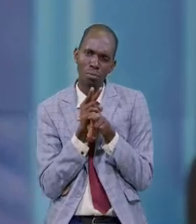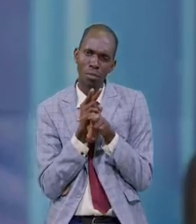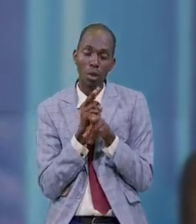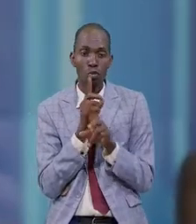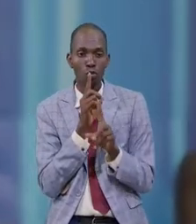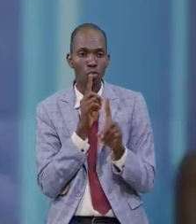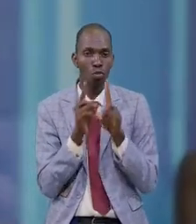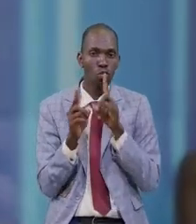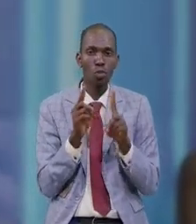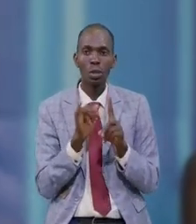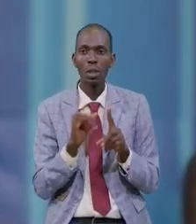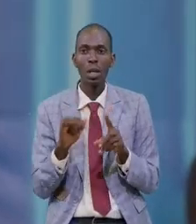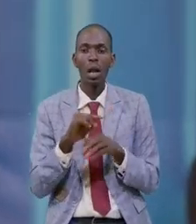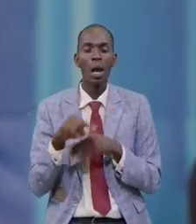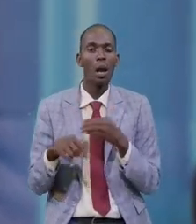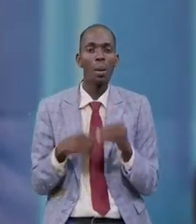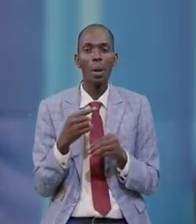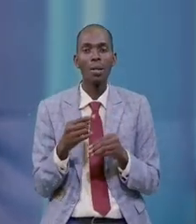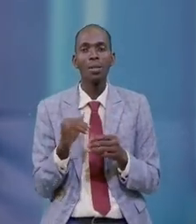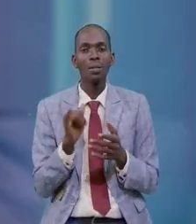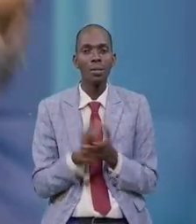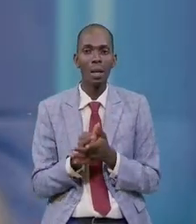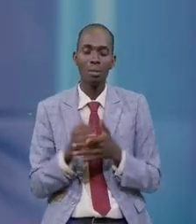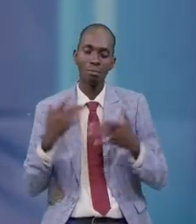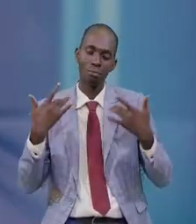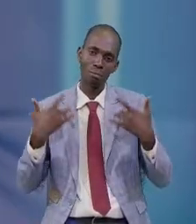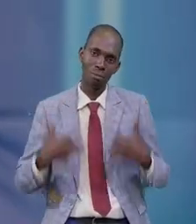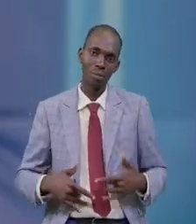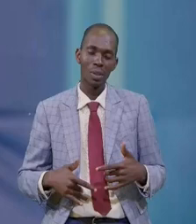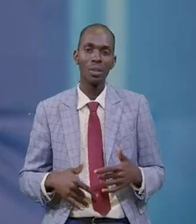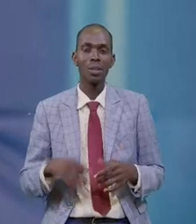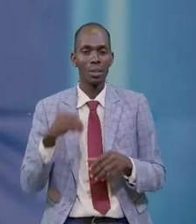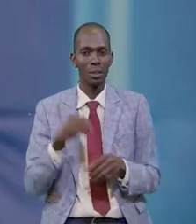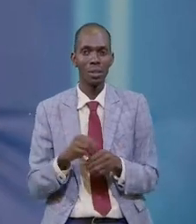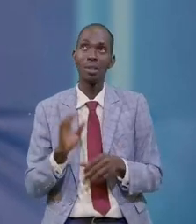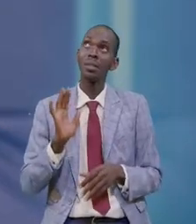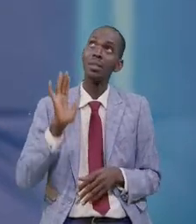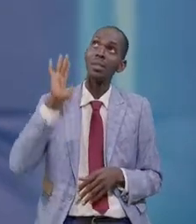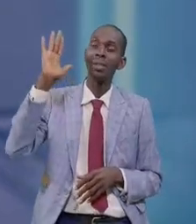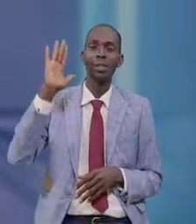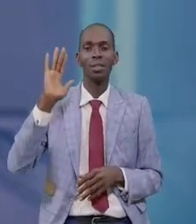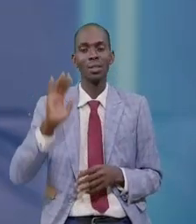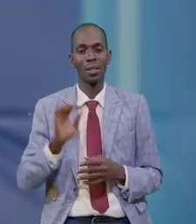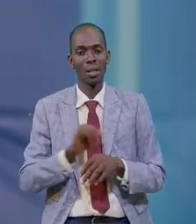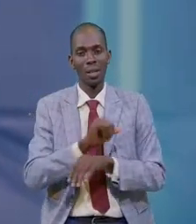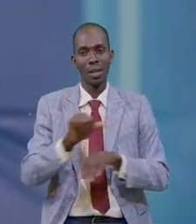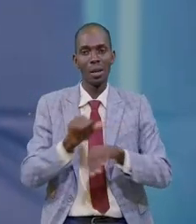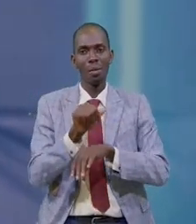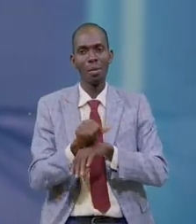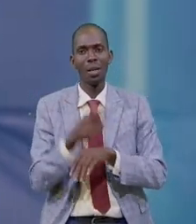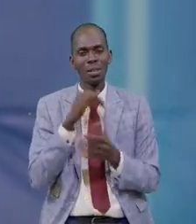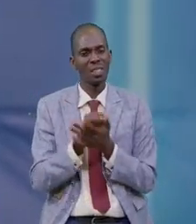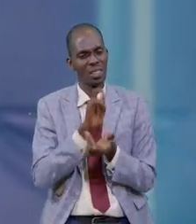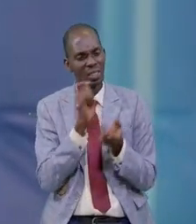qui parlait des déceptions que sont rendez-vous elle a dit